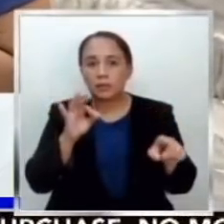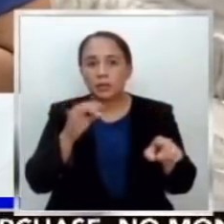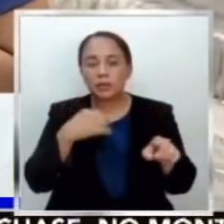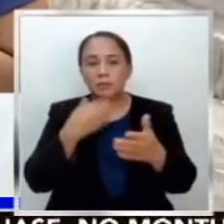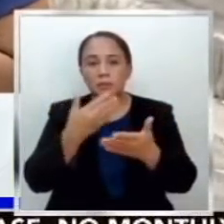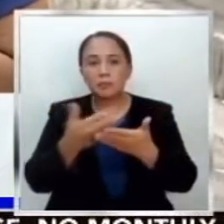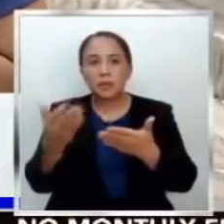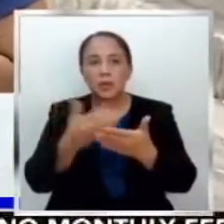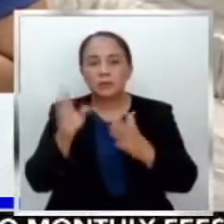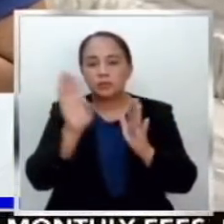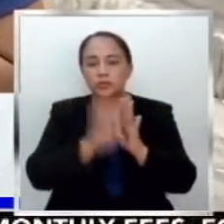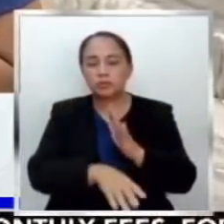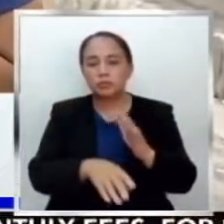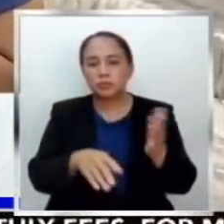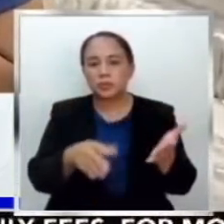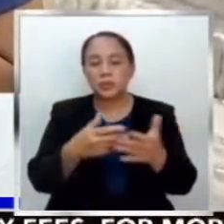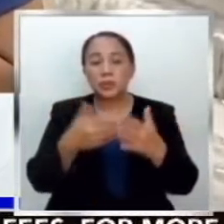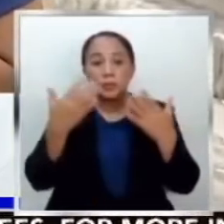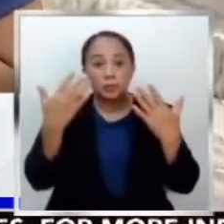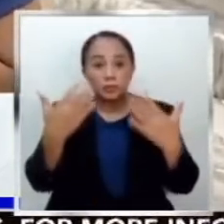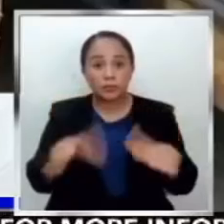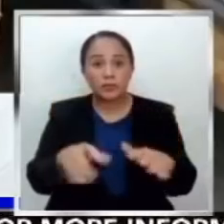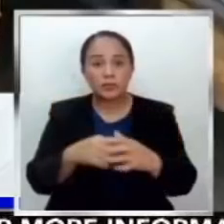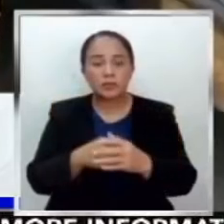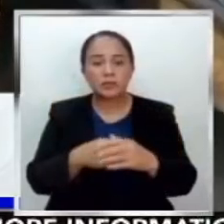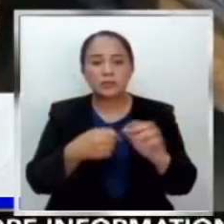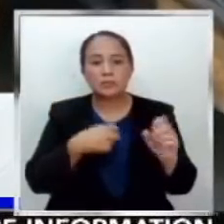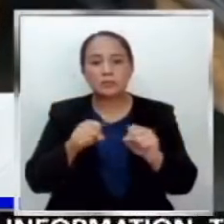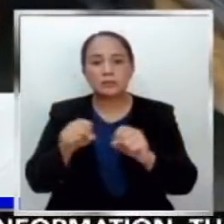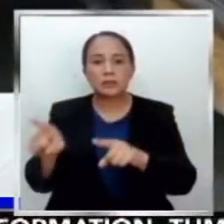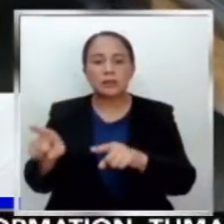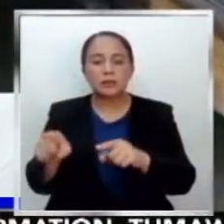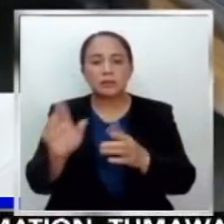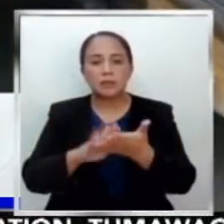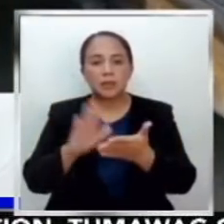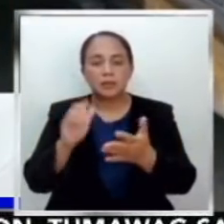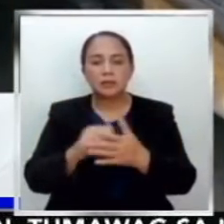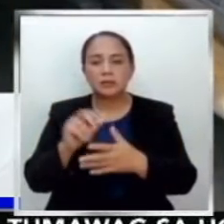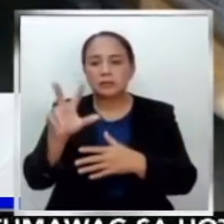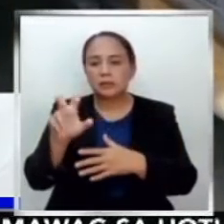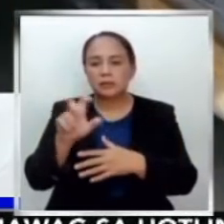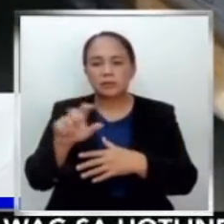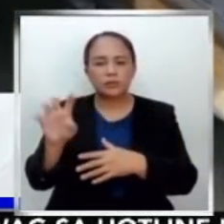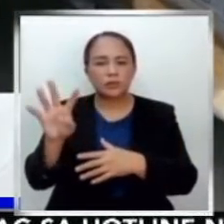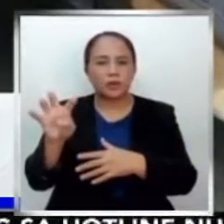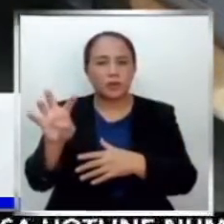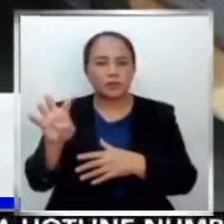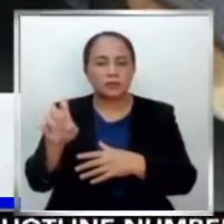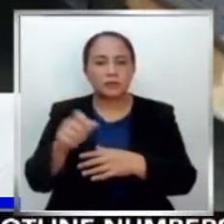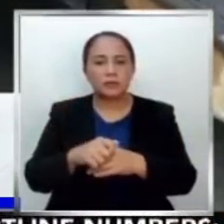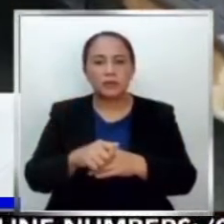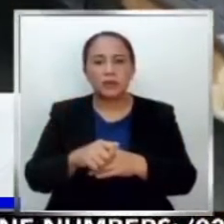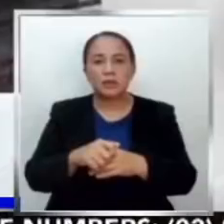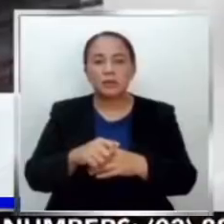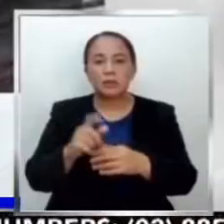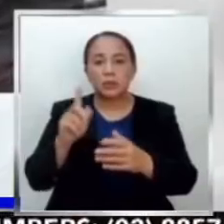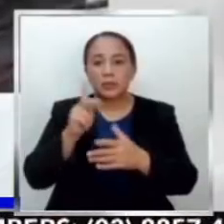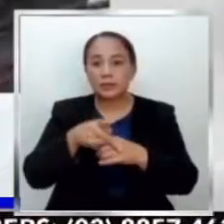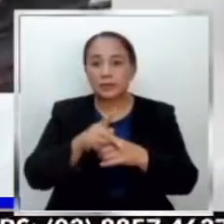halaga. Pagkatapos ay ibibenta ng mahal. 300 hanggang 400 pesos daw ang bentahan ng kada kilo ng kaninang